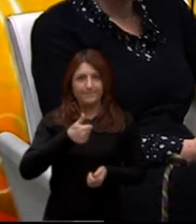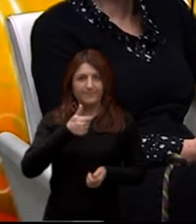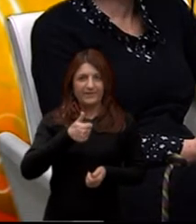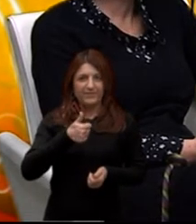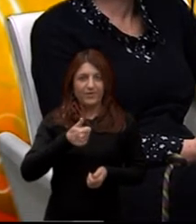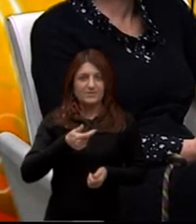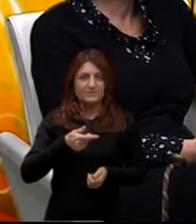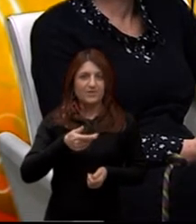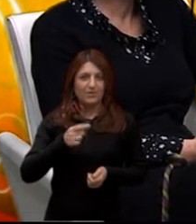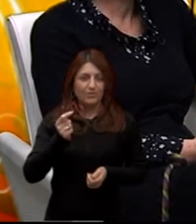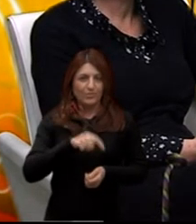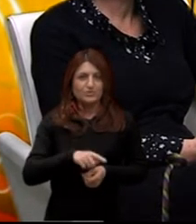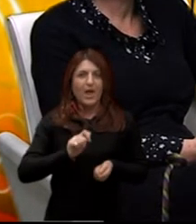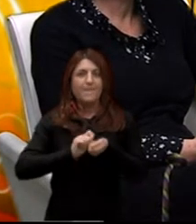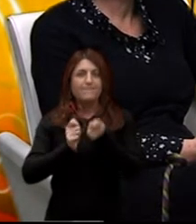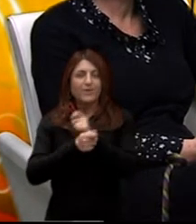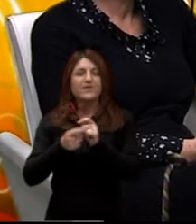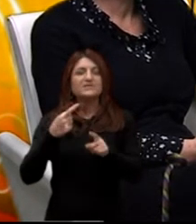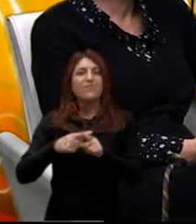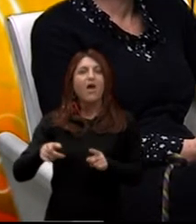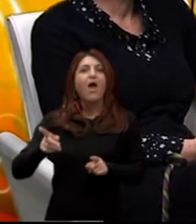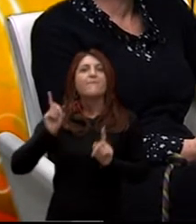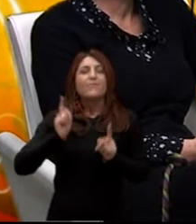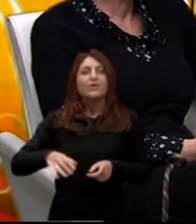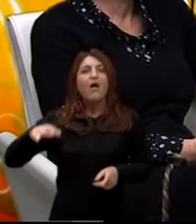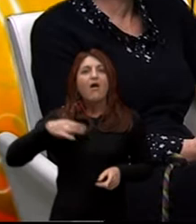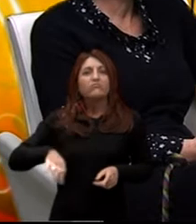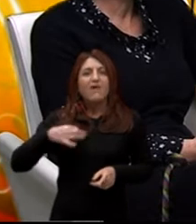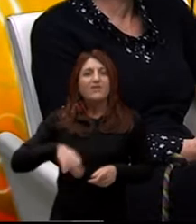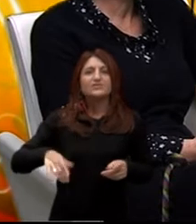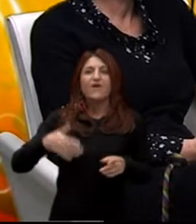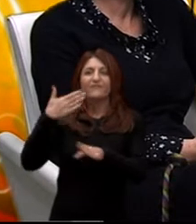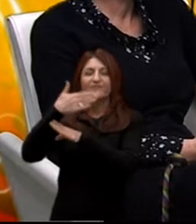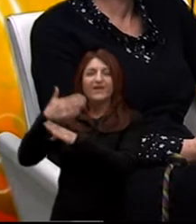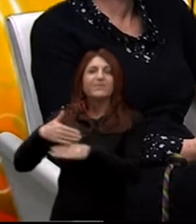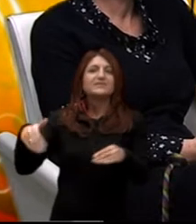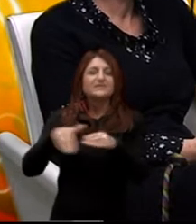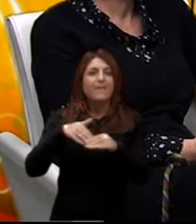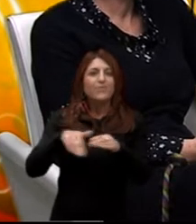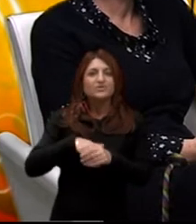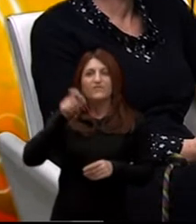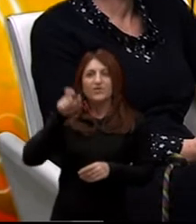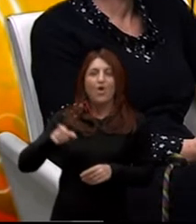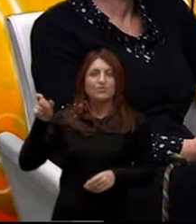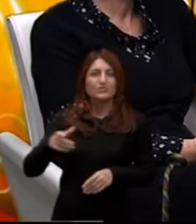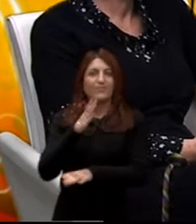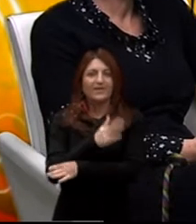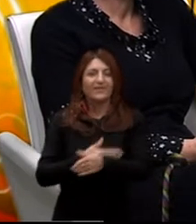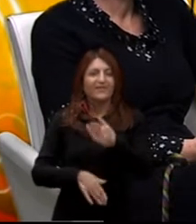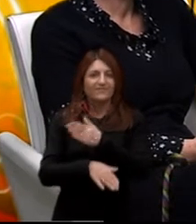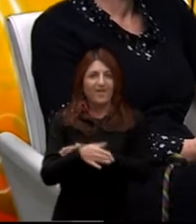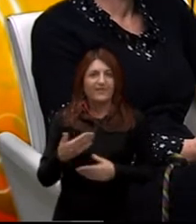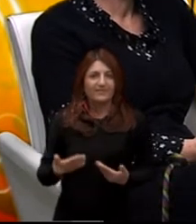stupile promjene, a to su obvezne kvote zapošljavanja osoba s invaliditetom u određenim